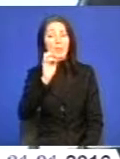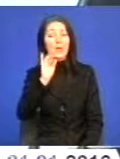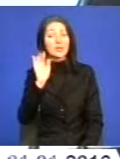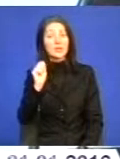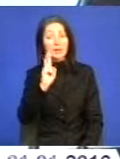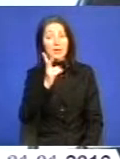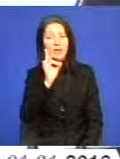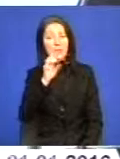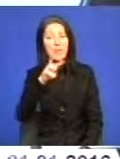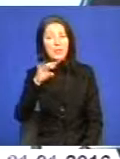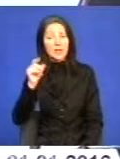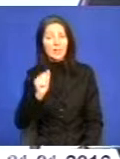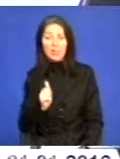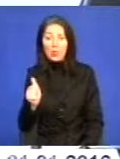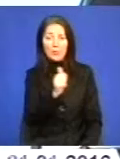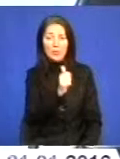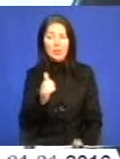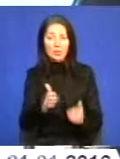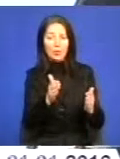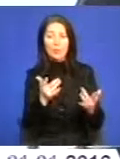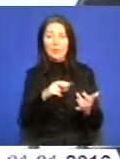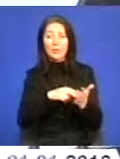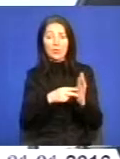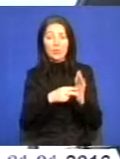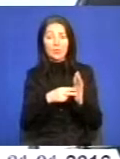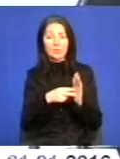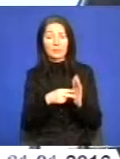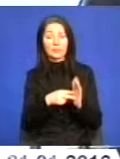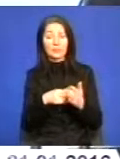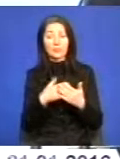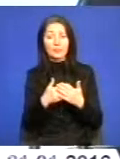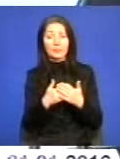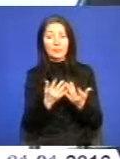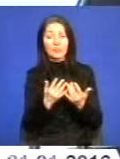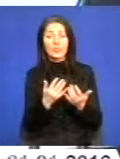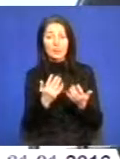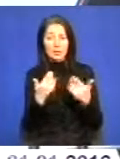Кременецька, об'їзна. І ще ми плануємо, ну буквально ще десь